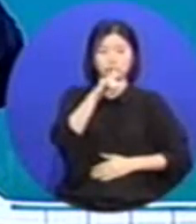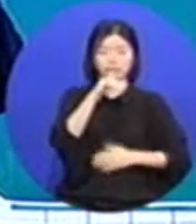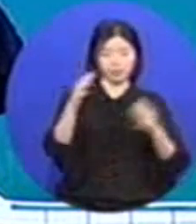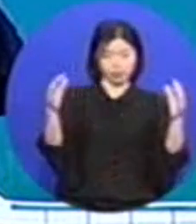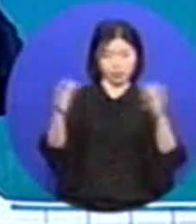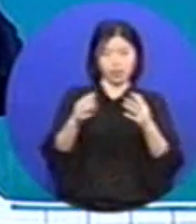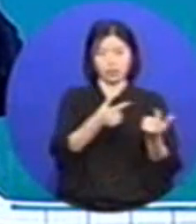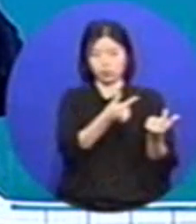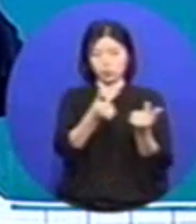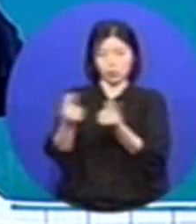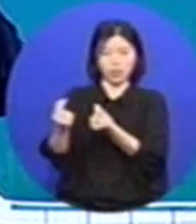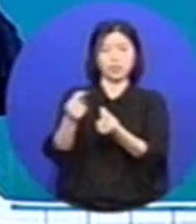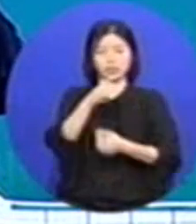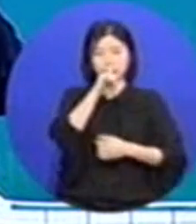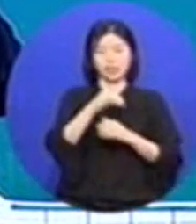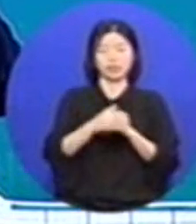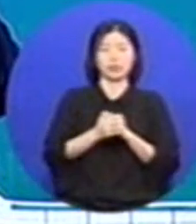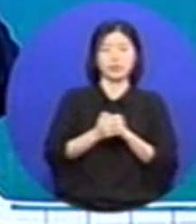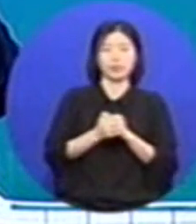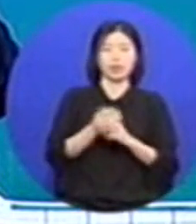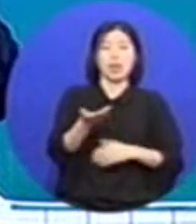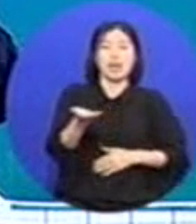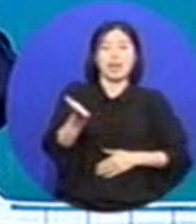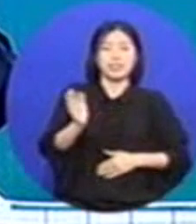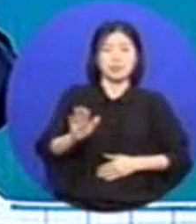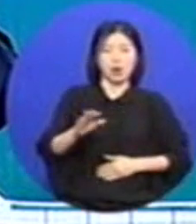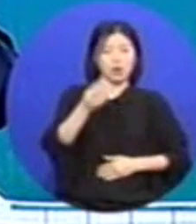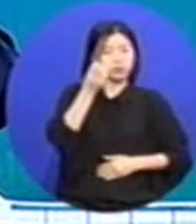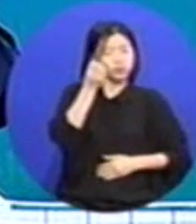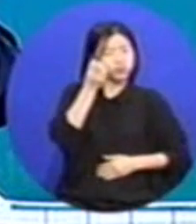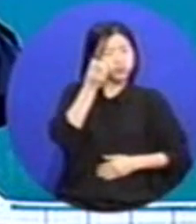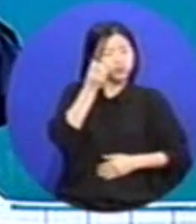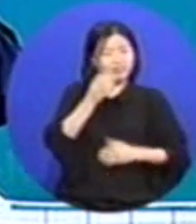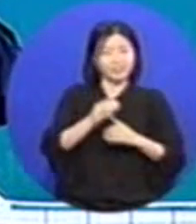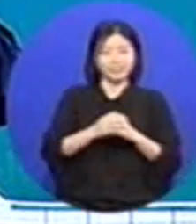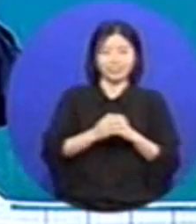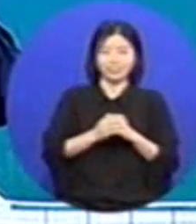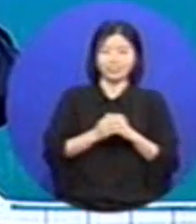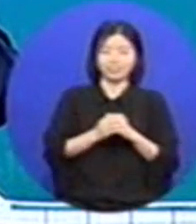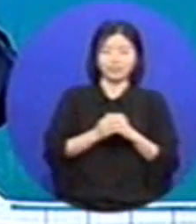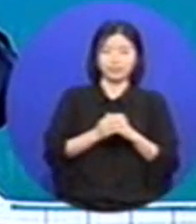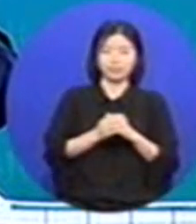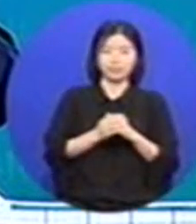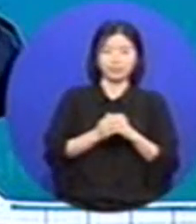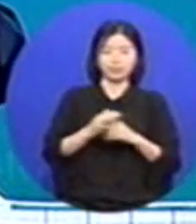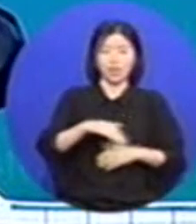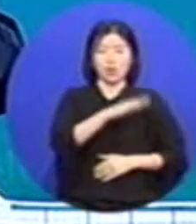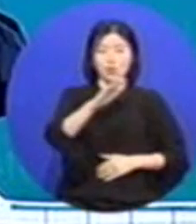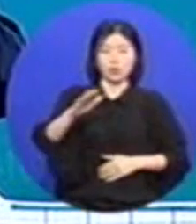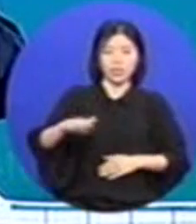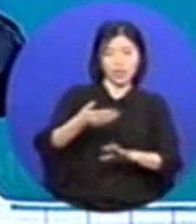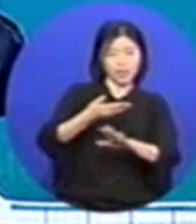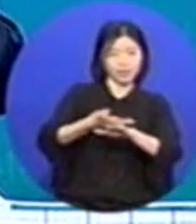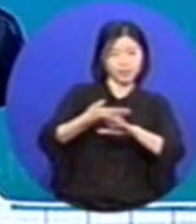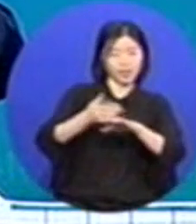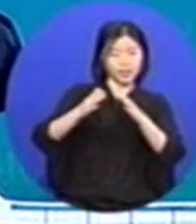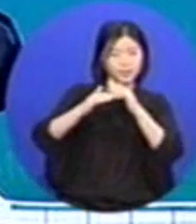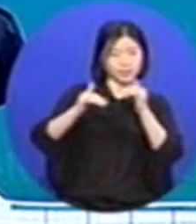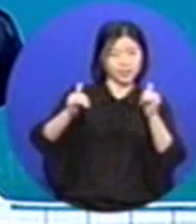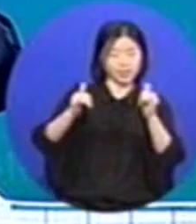다 똑같아요 그런데 이상하게도 아 우리가 다른 사람들의 그